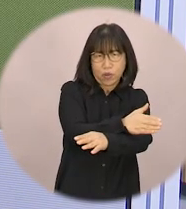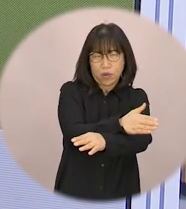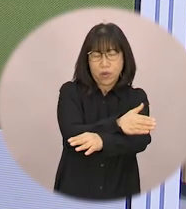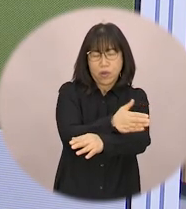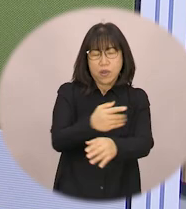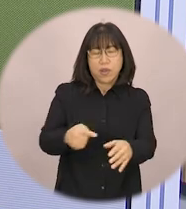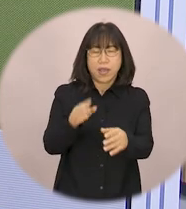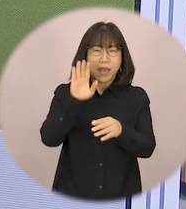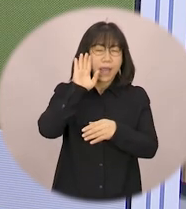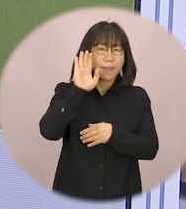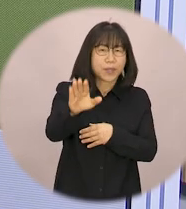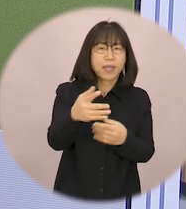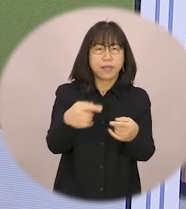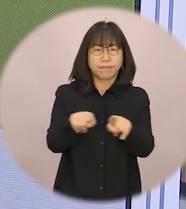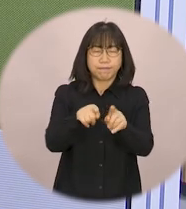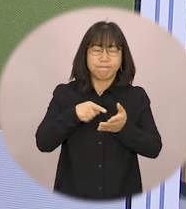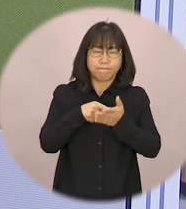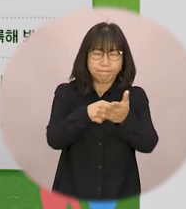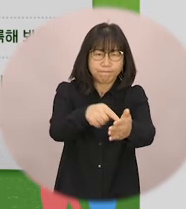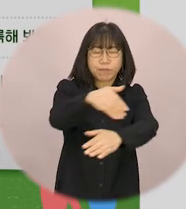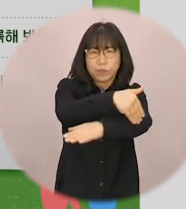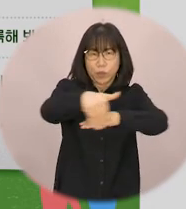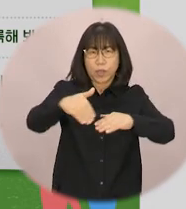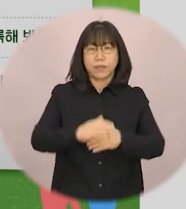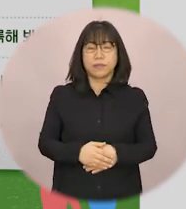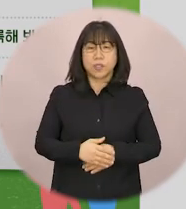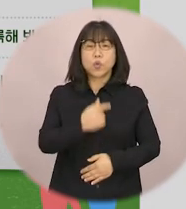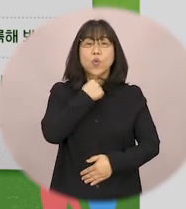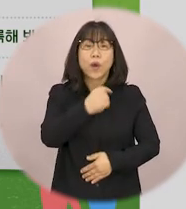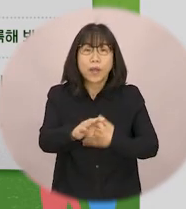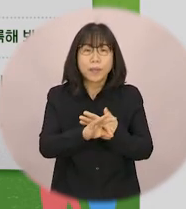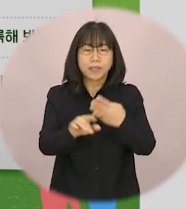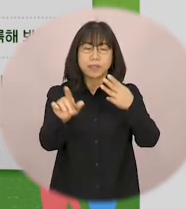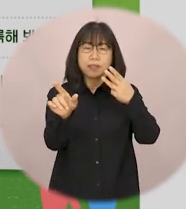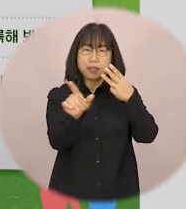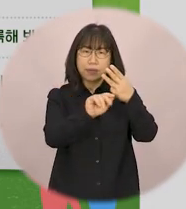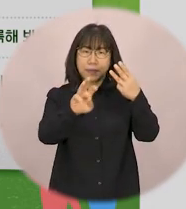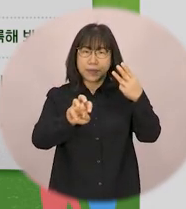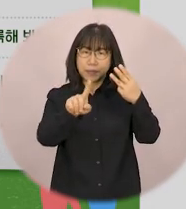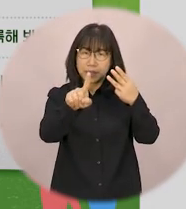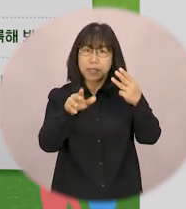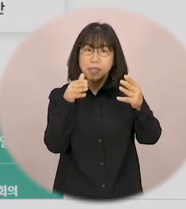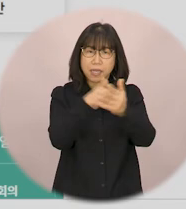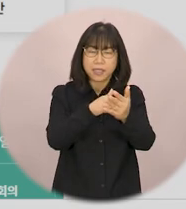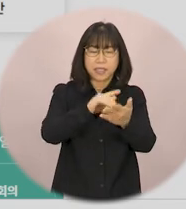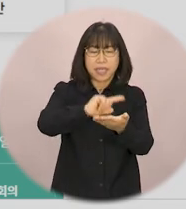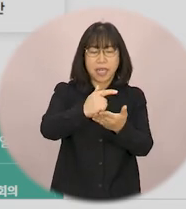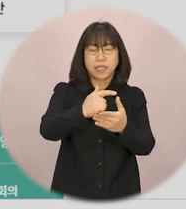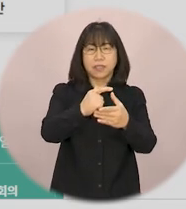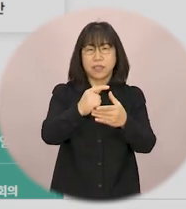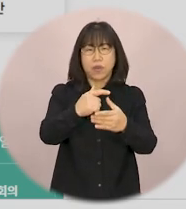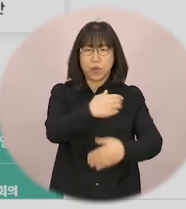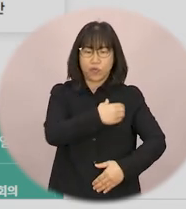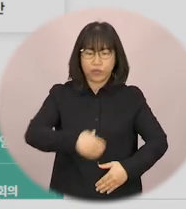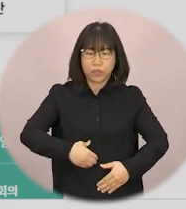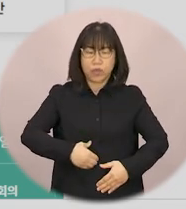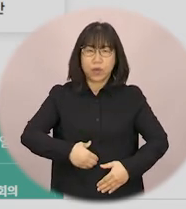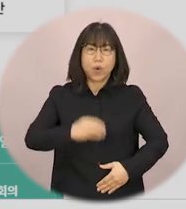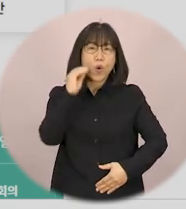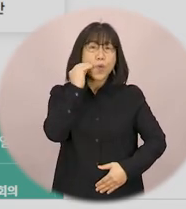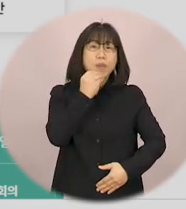본격적으로 추진할 예정입니다 원하는 구미 는 오는 31일까지 협 치 강성 홈페이지